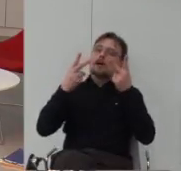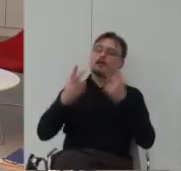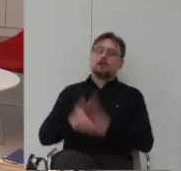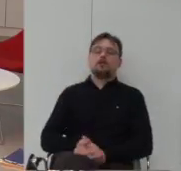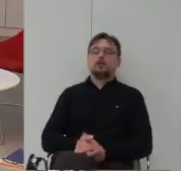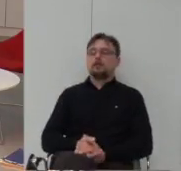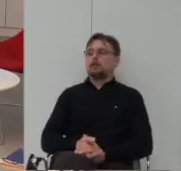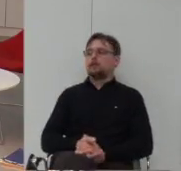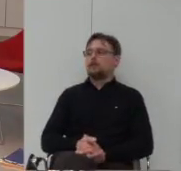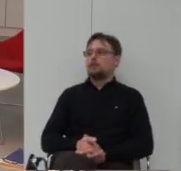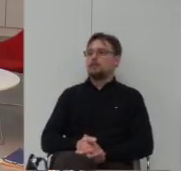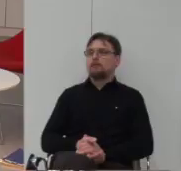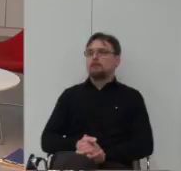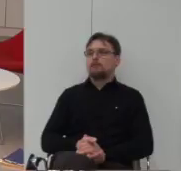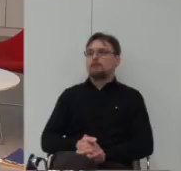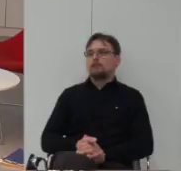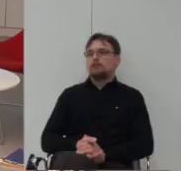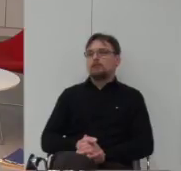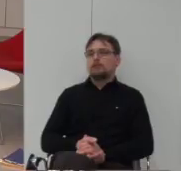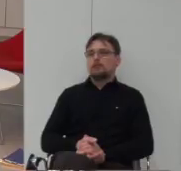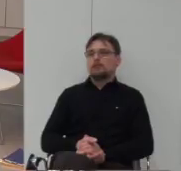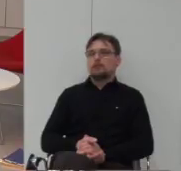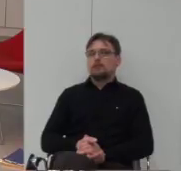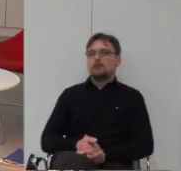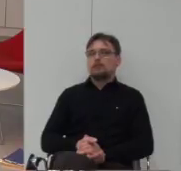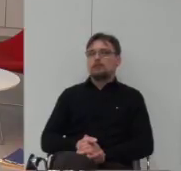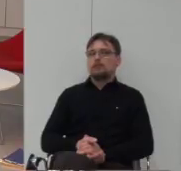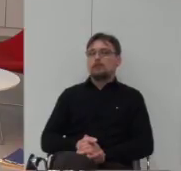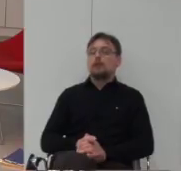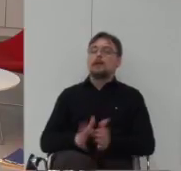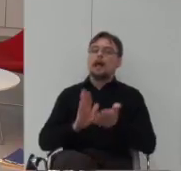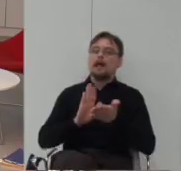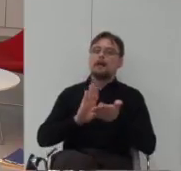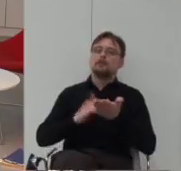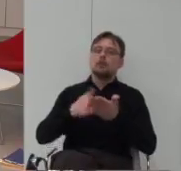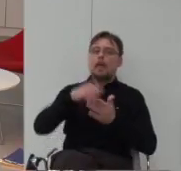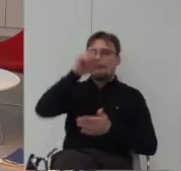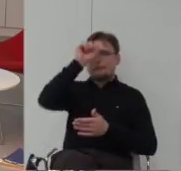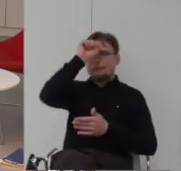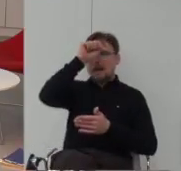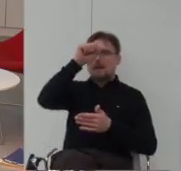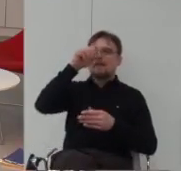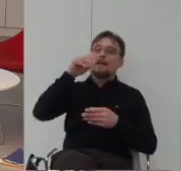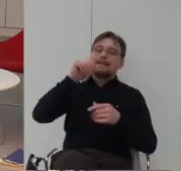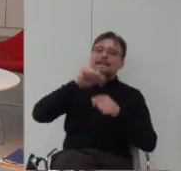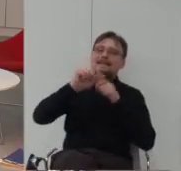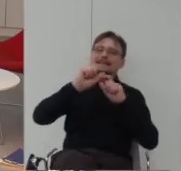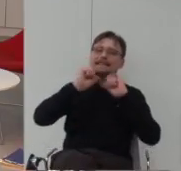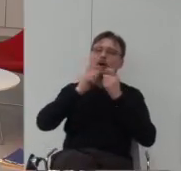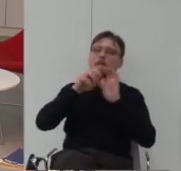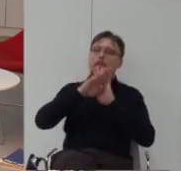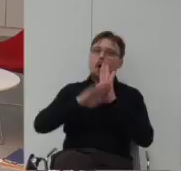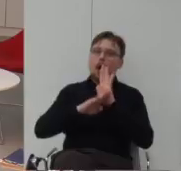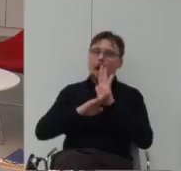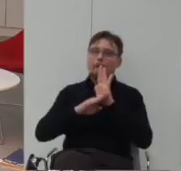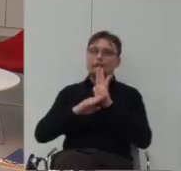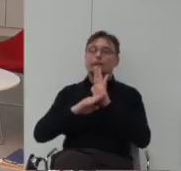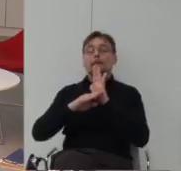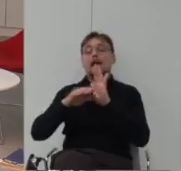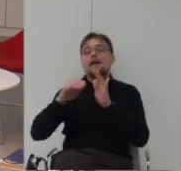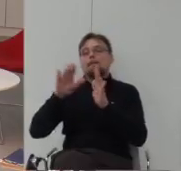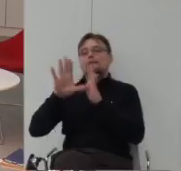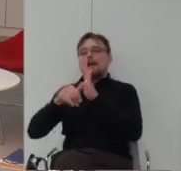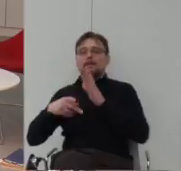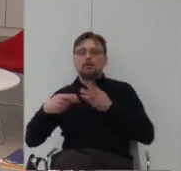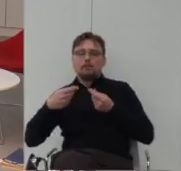zanieczyszczeniami. Natomiast to, co pani mówi, w Berlinie na przykład jest cały program dotowany przez